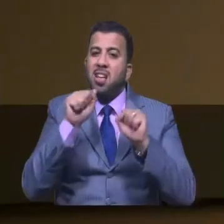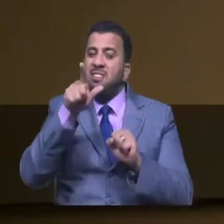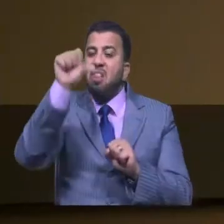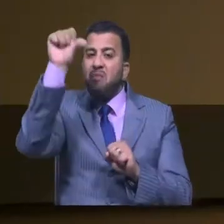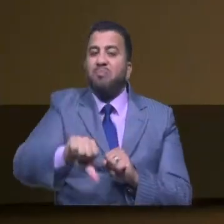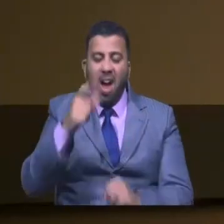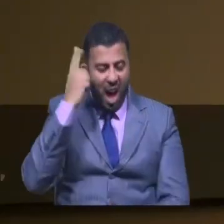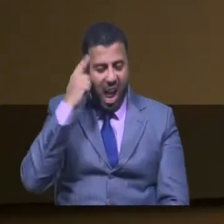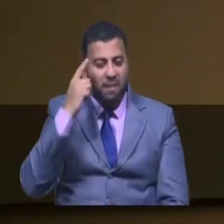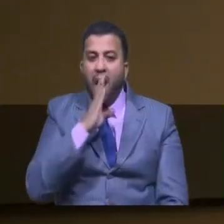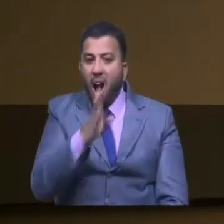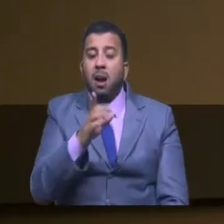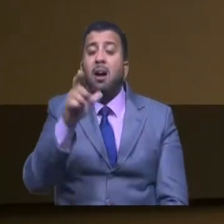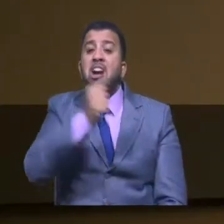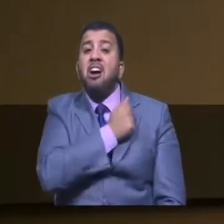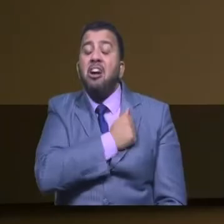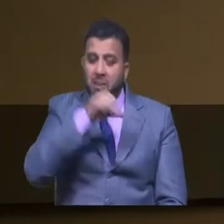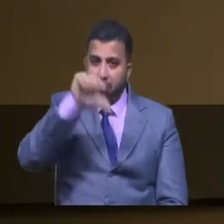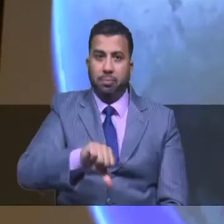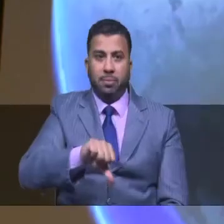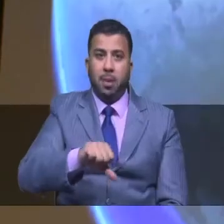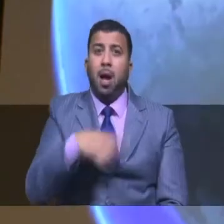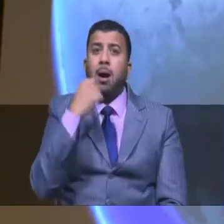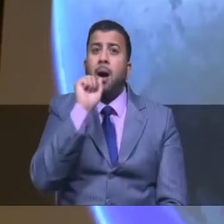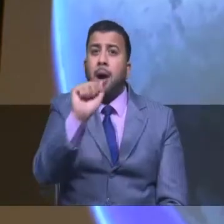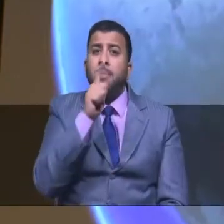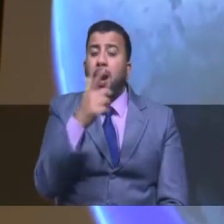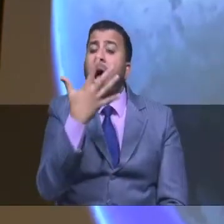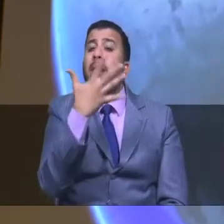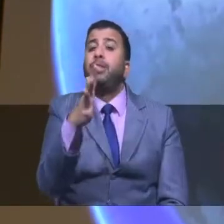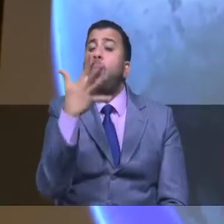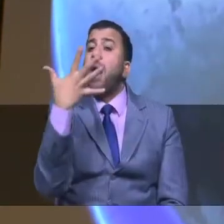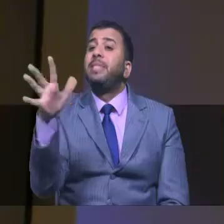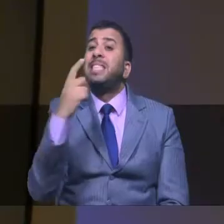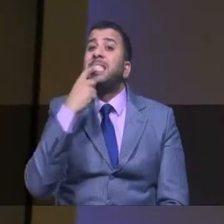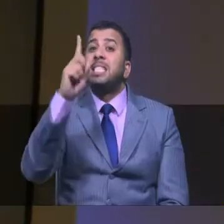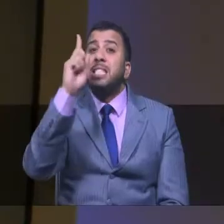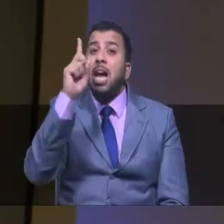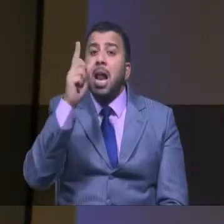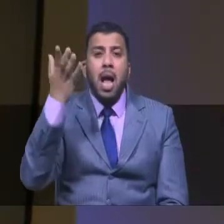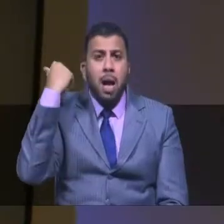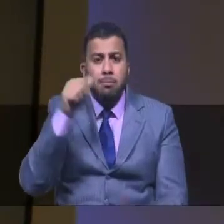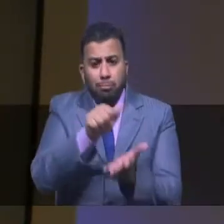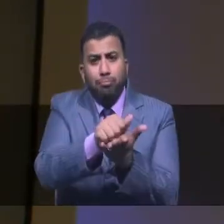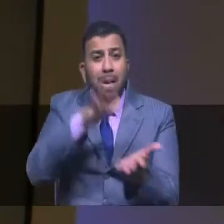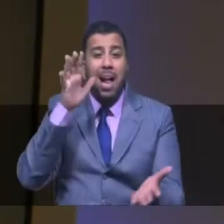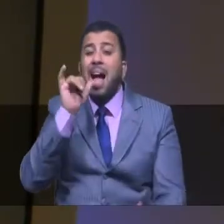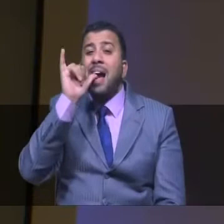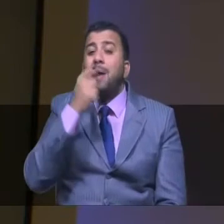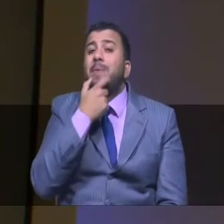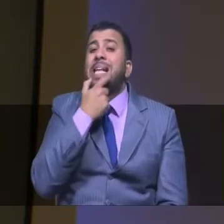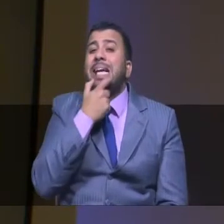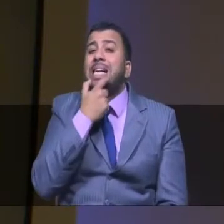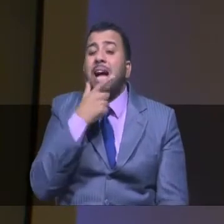الجزر. نعم، فمنذ ما يقارب من 55 عاما وقبيل انسحاب القوات البريطانية من